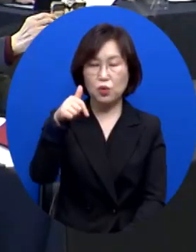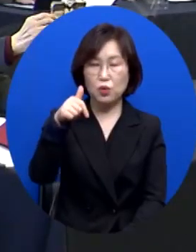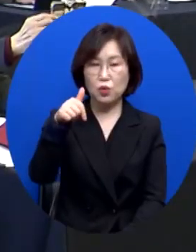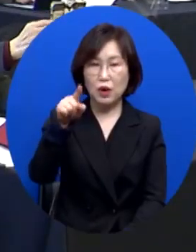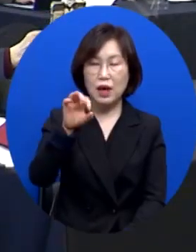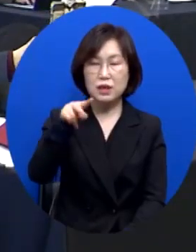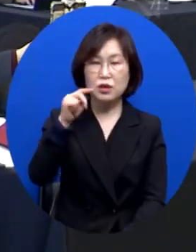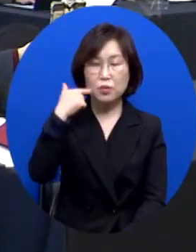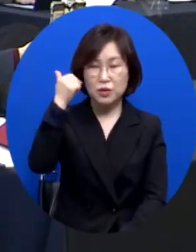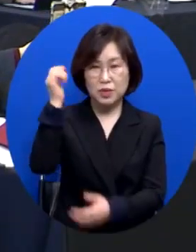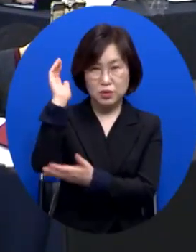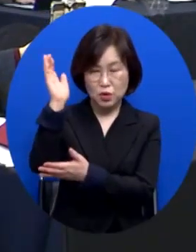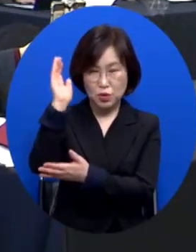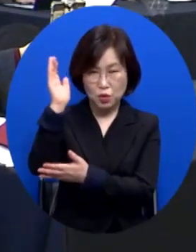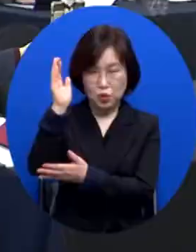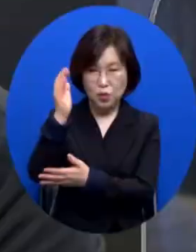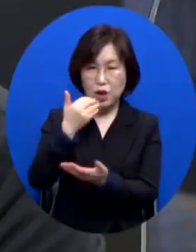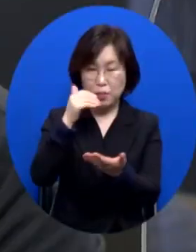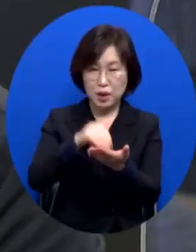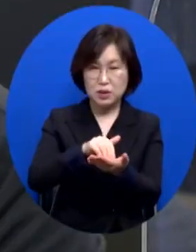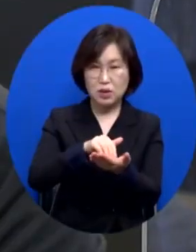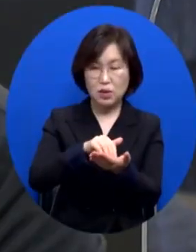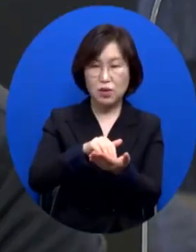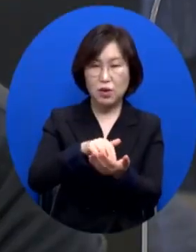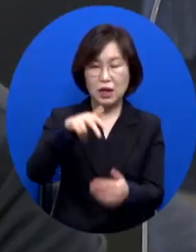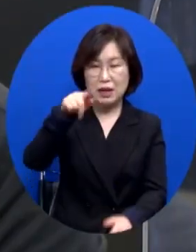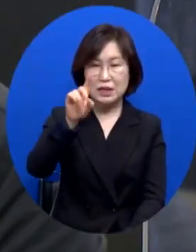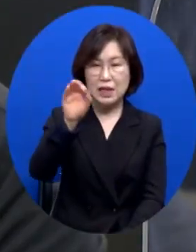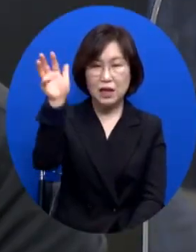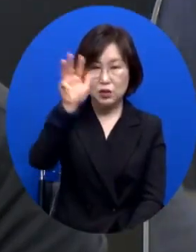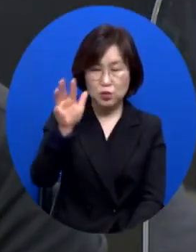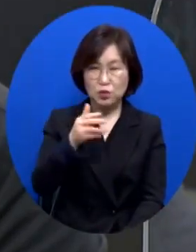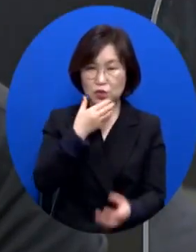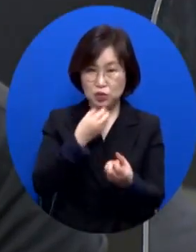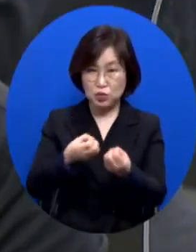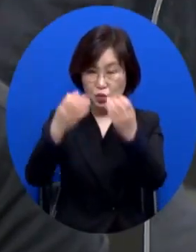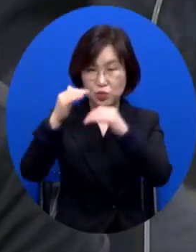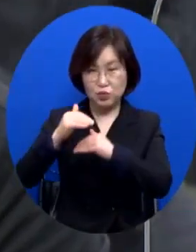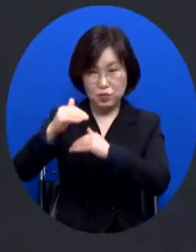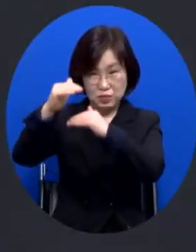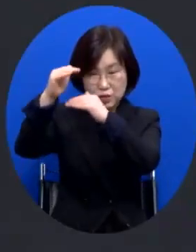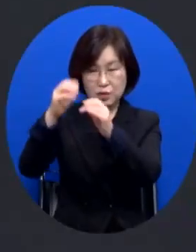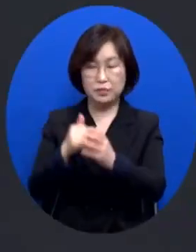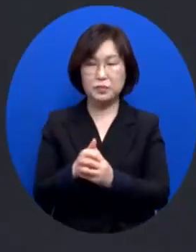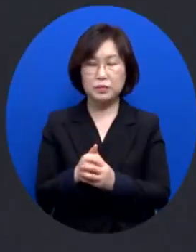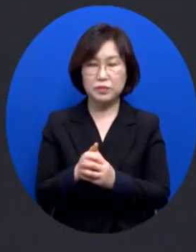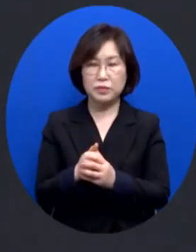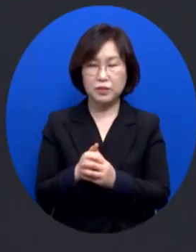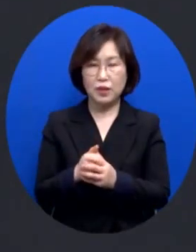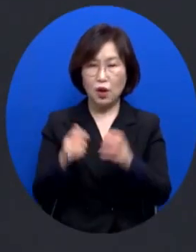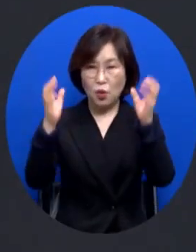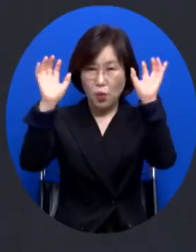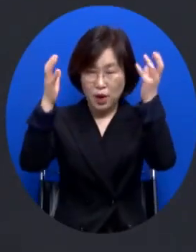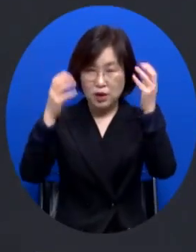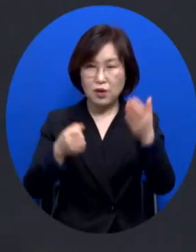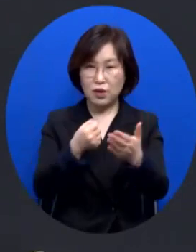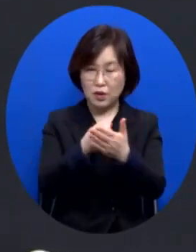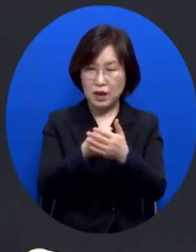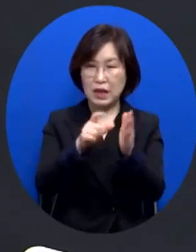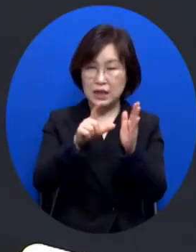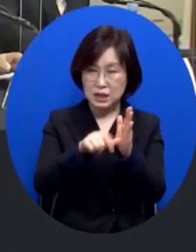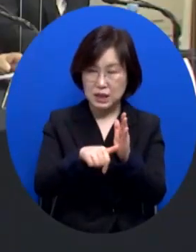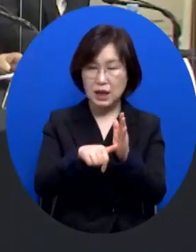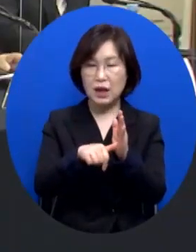목사의 설교, 예장백석 장종현 총회장의 축도 등의 순서로 드립니다. 이어 환영과 결단의